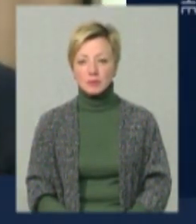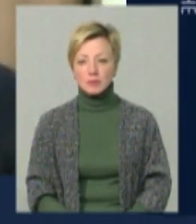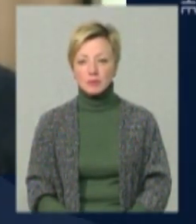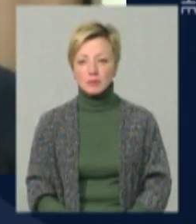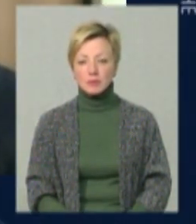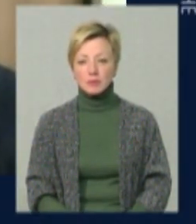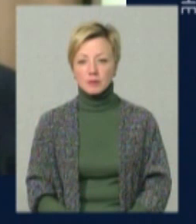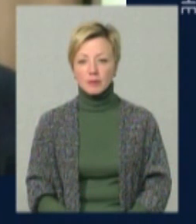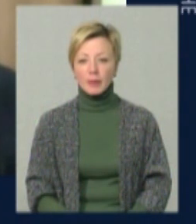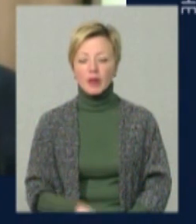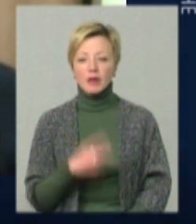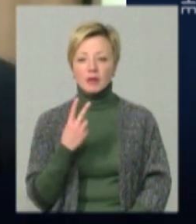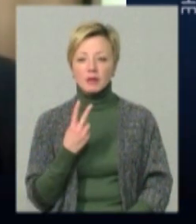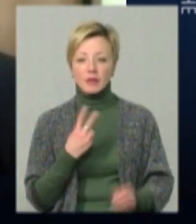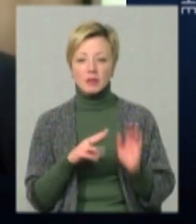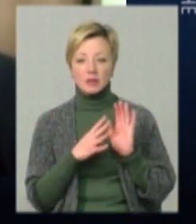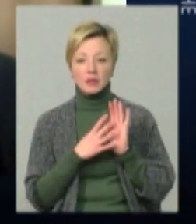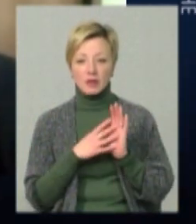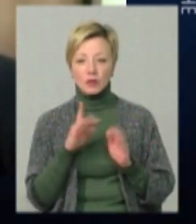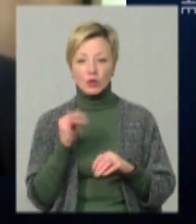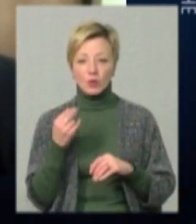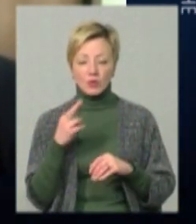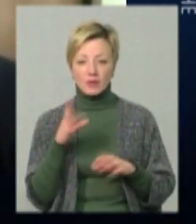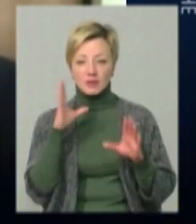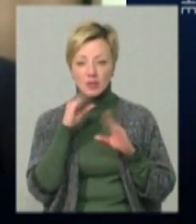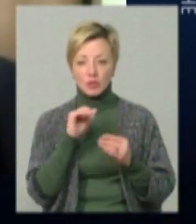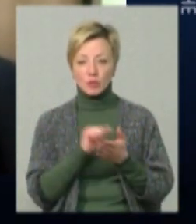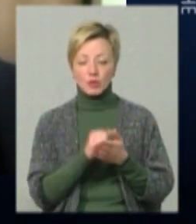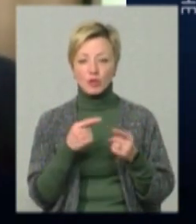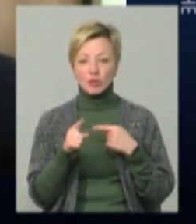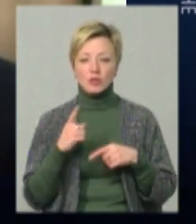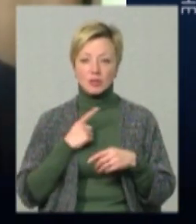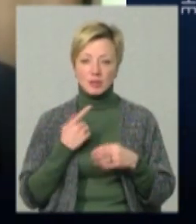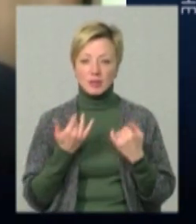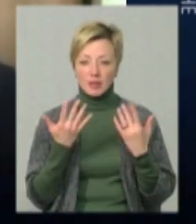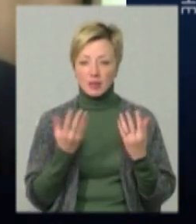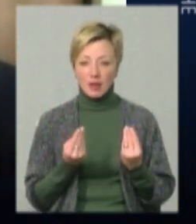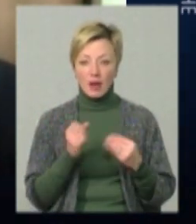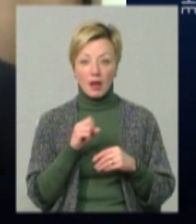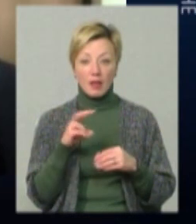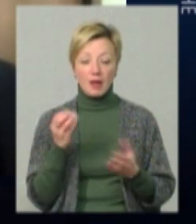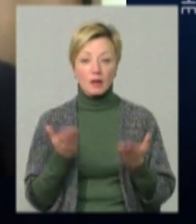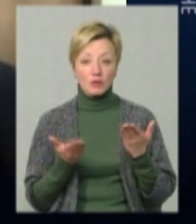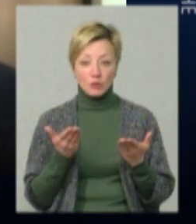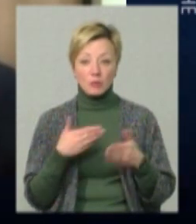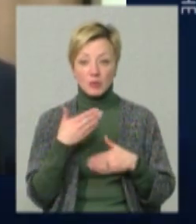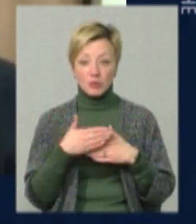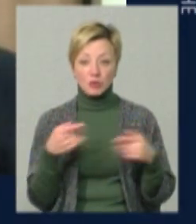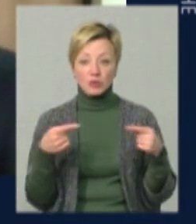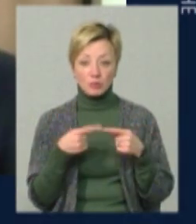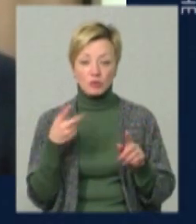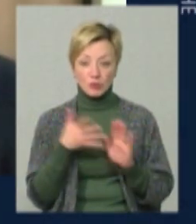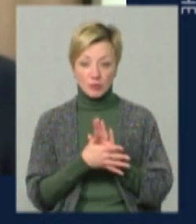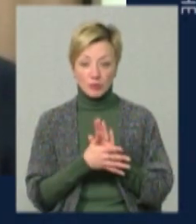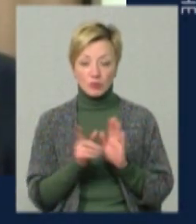Два вони встигли на 29 грудня зробити, інші, можливо, очікуються на днях. Але ж, якщо ми приходимо чітко,